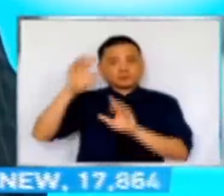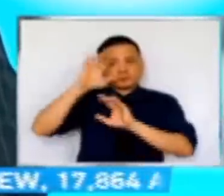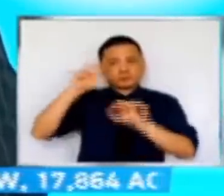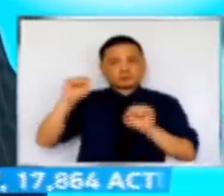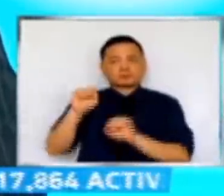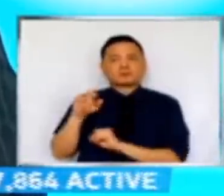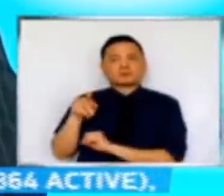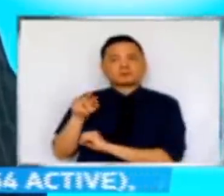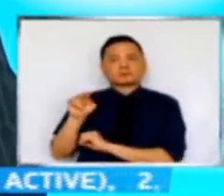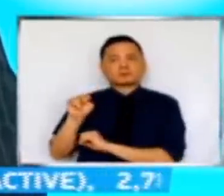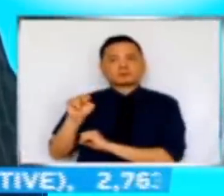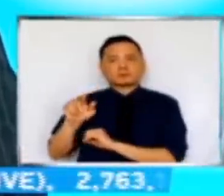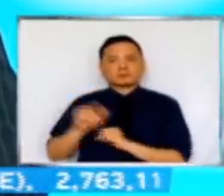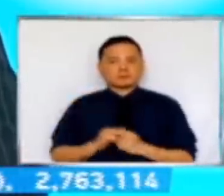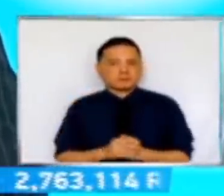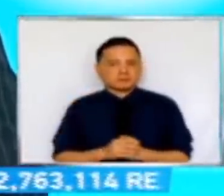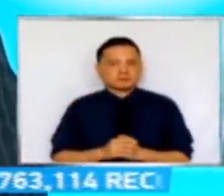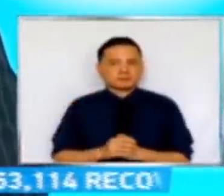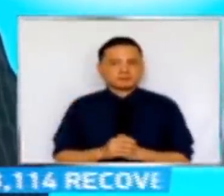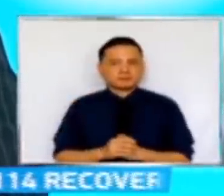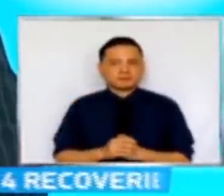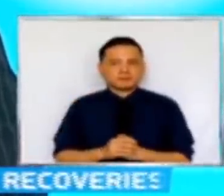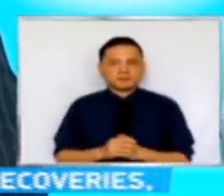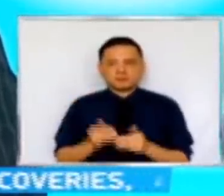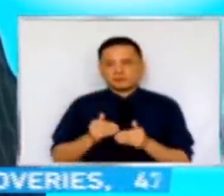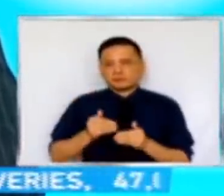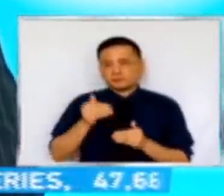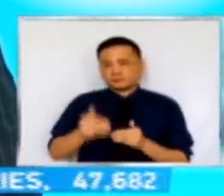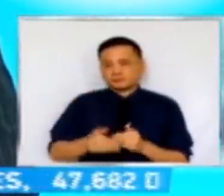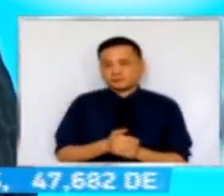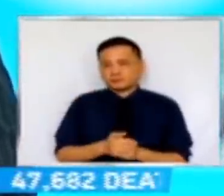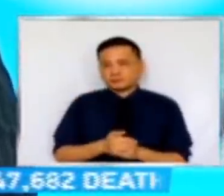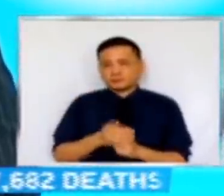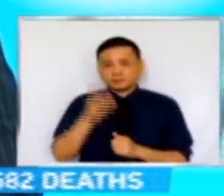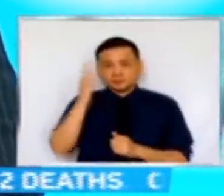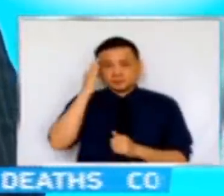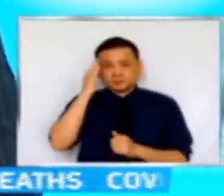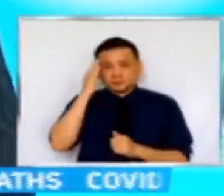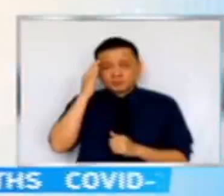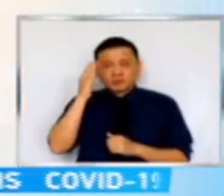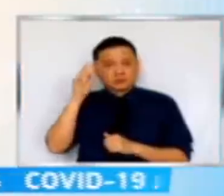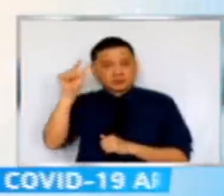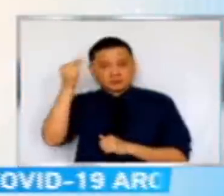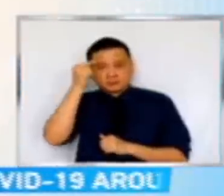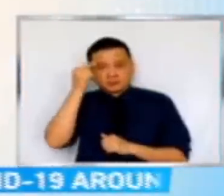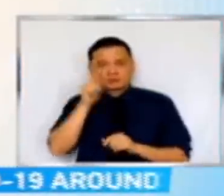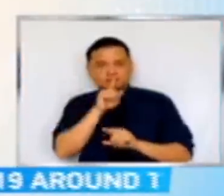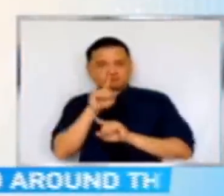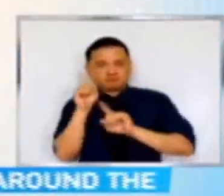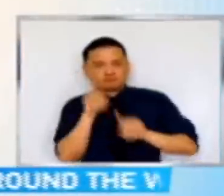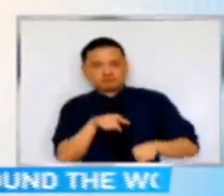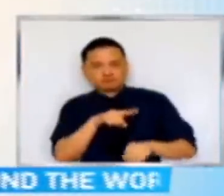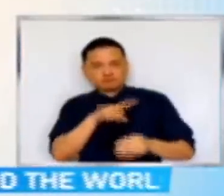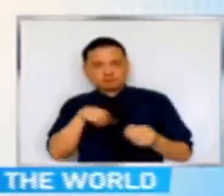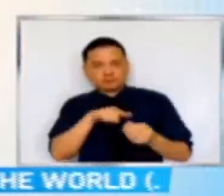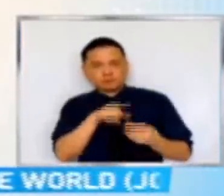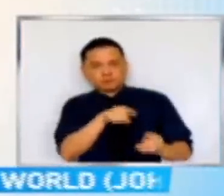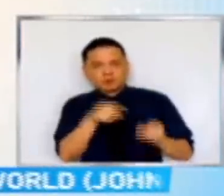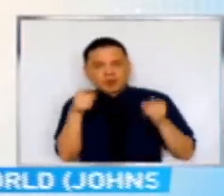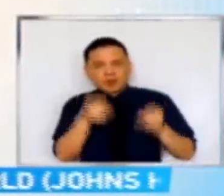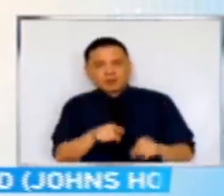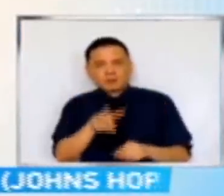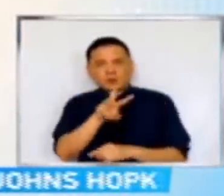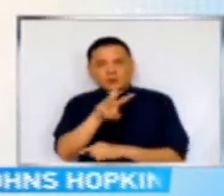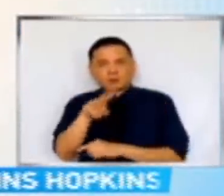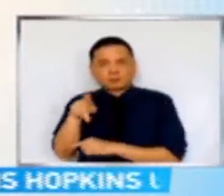Pumalag naman ang gobyerno ng Pilipinas sa pagpapaalis ng China sa BRP Sierra Madre sa Ayungin Shoal. Buwelta ni Defense Secretary Delfin Lorenzana na